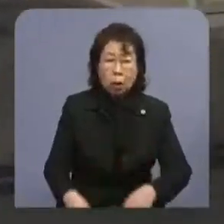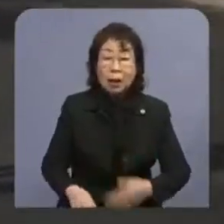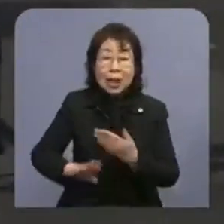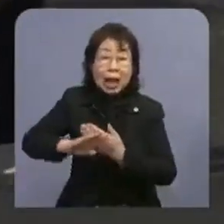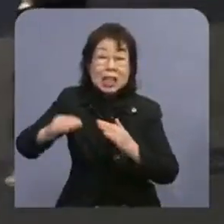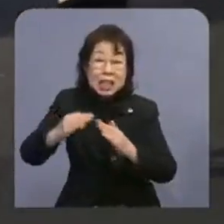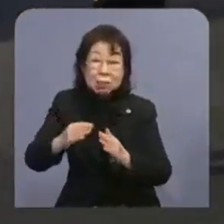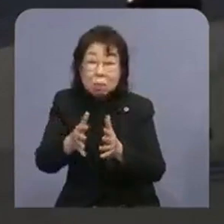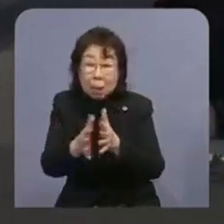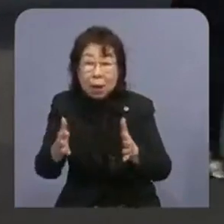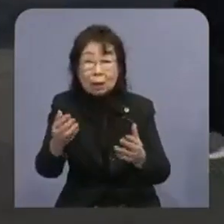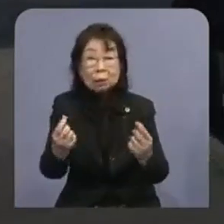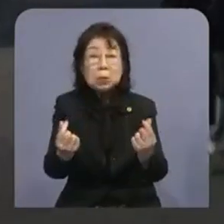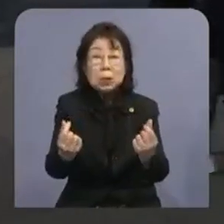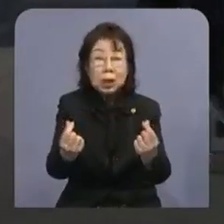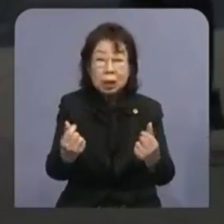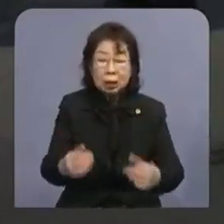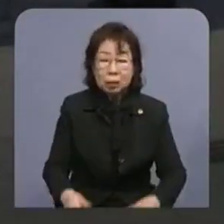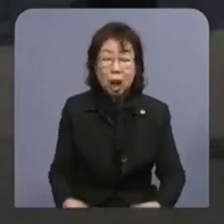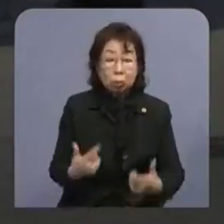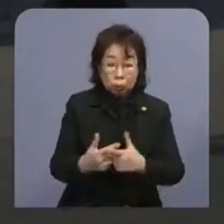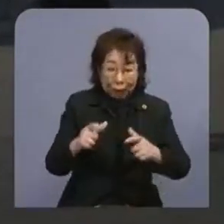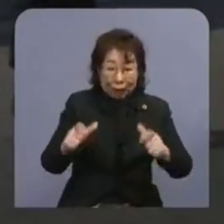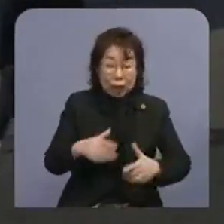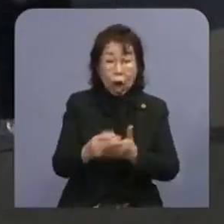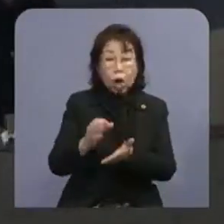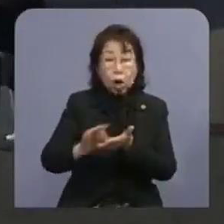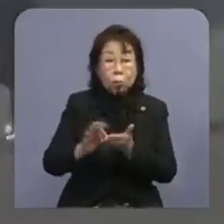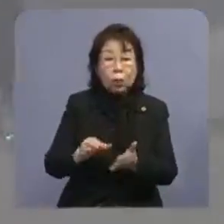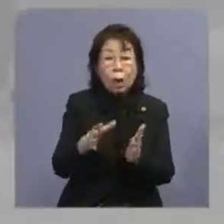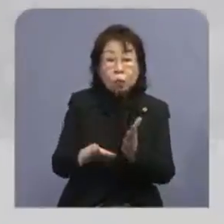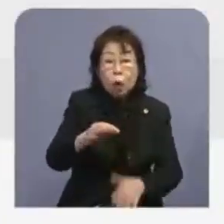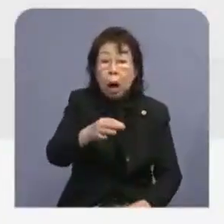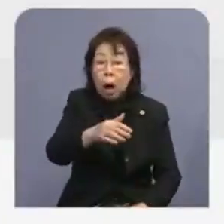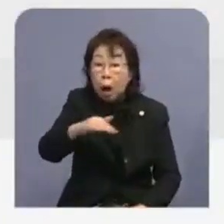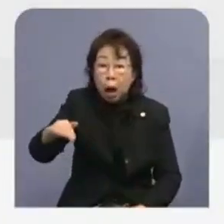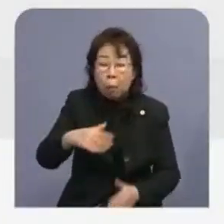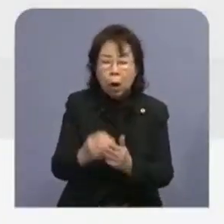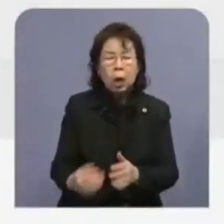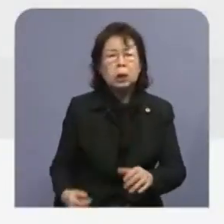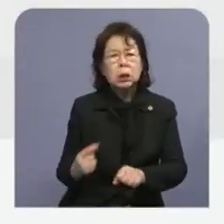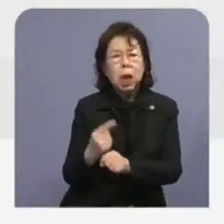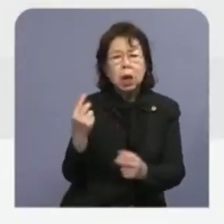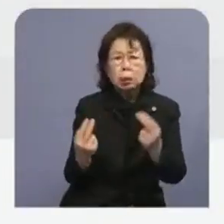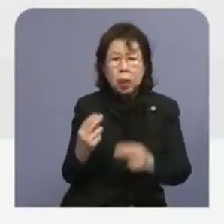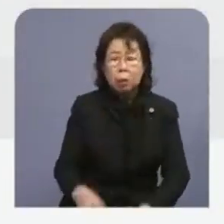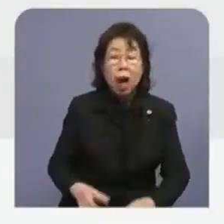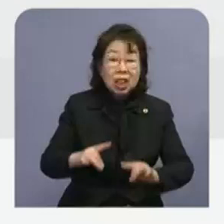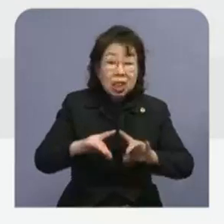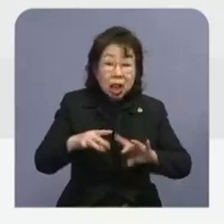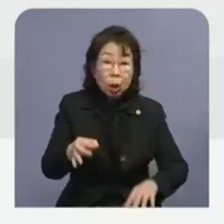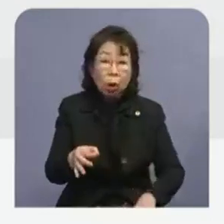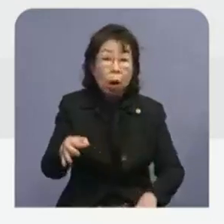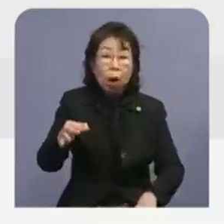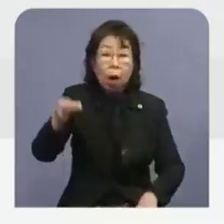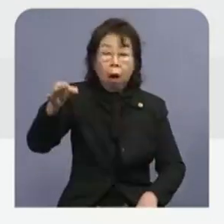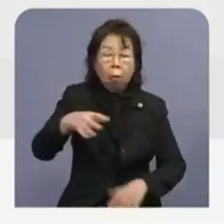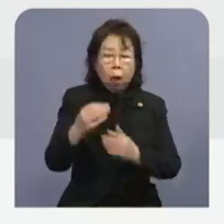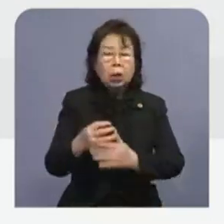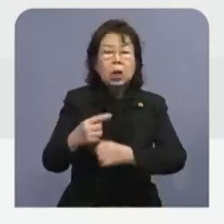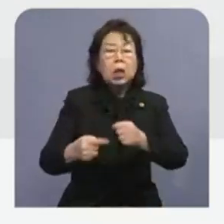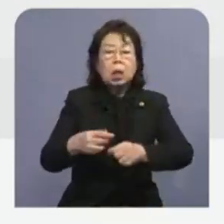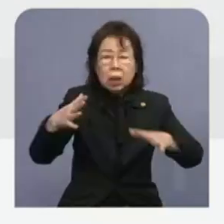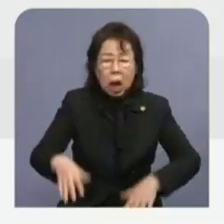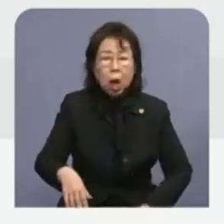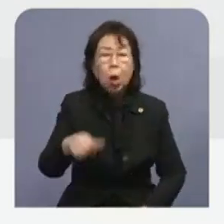다른 집들도 사정은 비슷합니다 부산지역 소비자 물가 지수를 보면 전년 동월대비 전기요금 증가율이 최근 1년